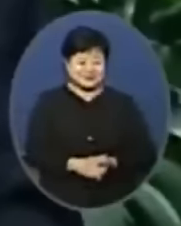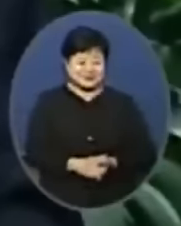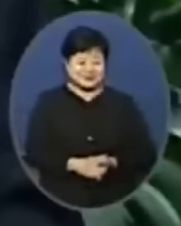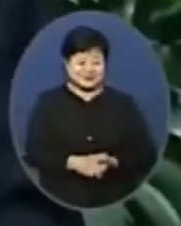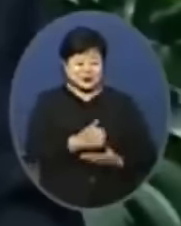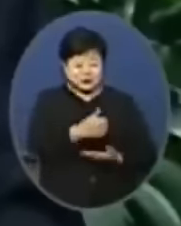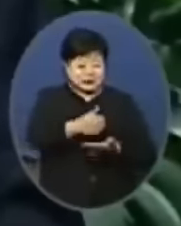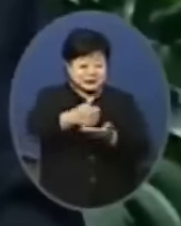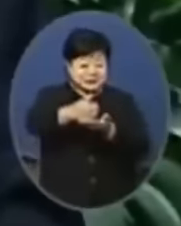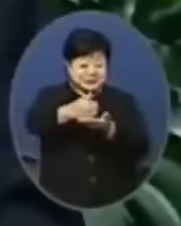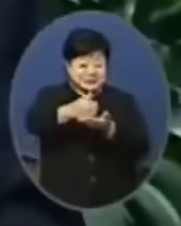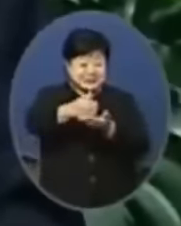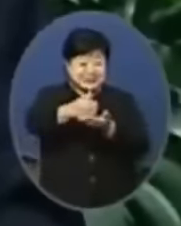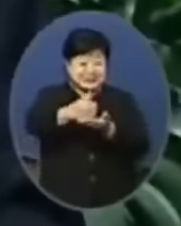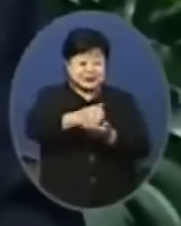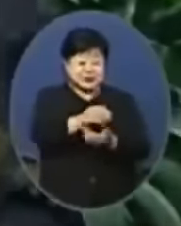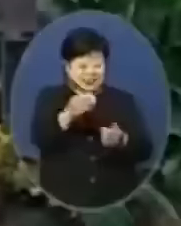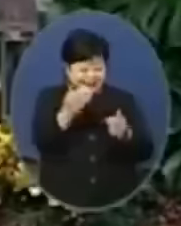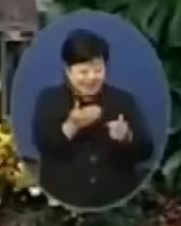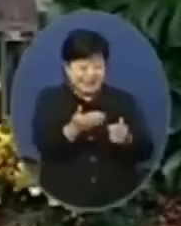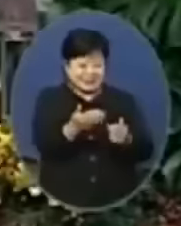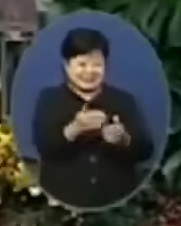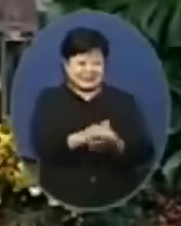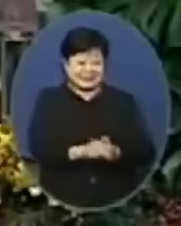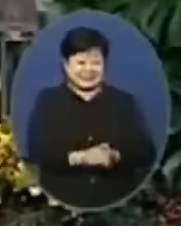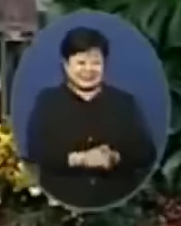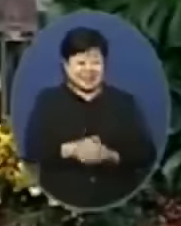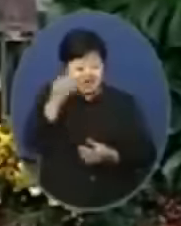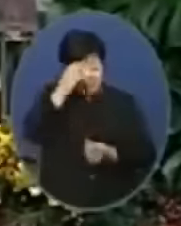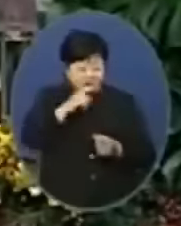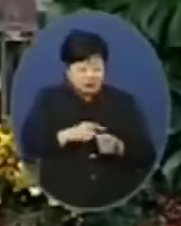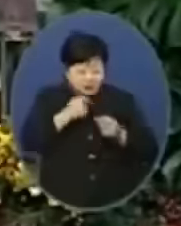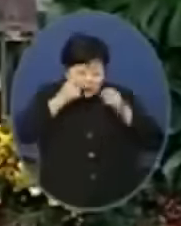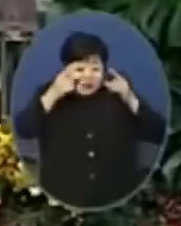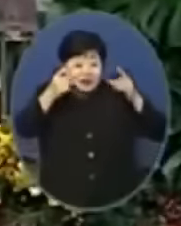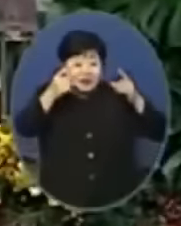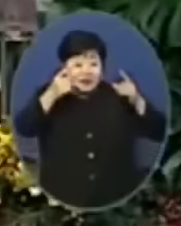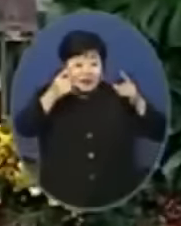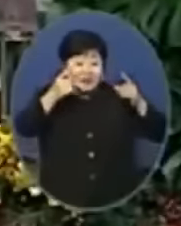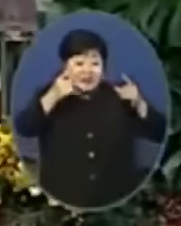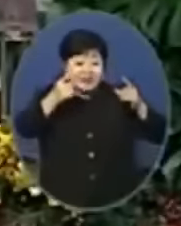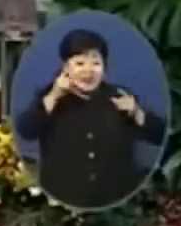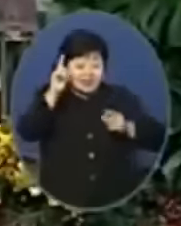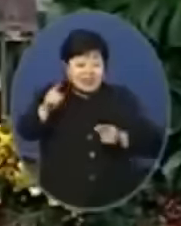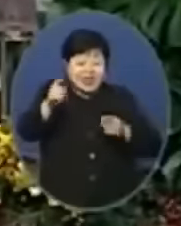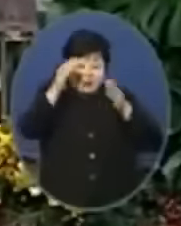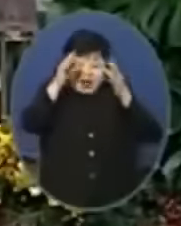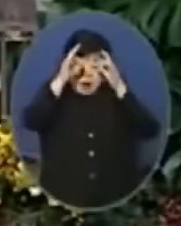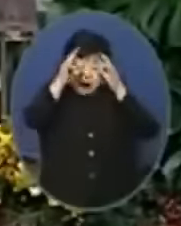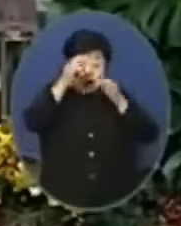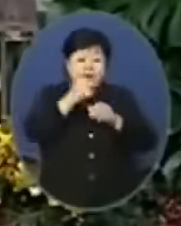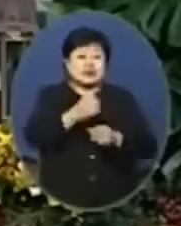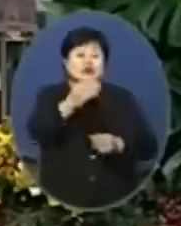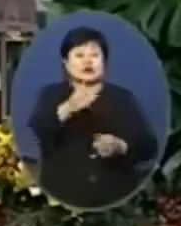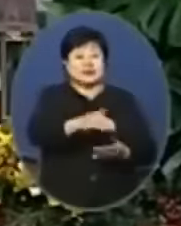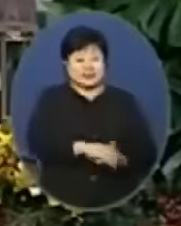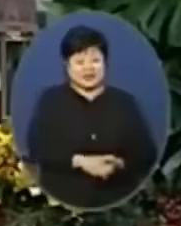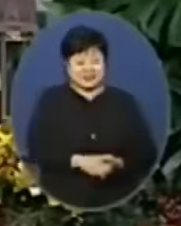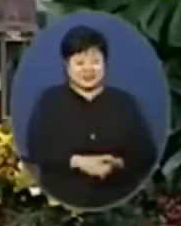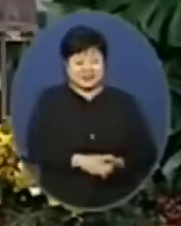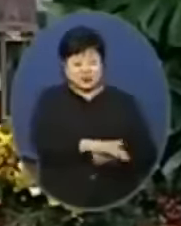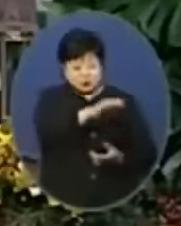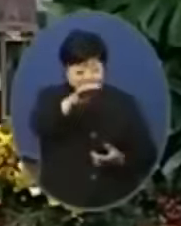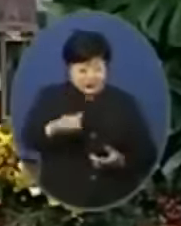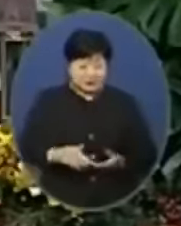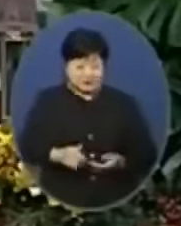우리 주님은 우리에게 영적인 눈을 열어서 내일을 바라보게 만들어주는 것입니다.